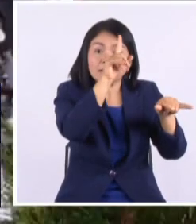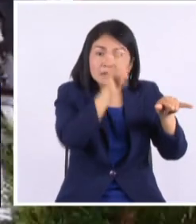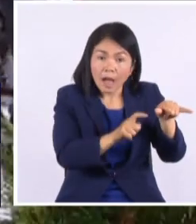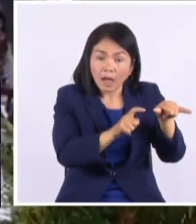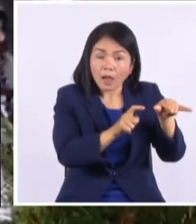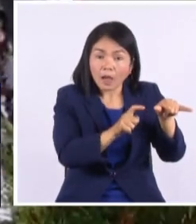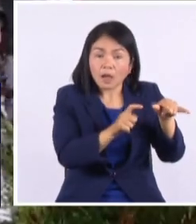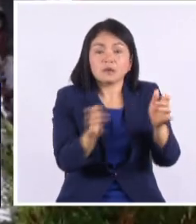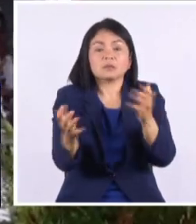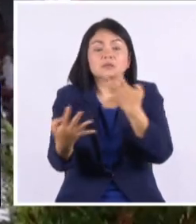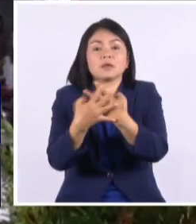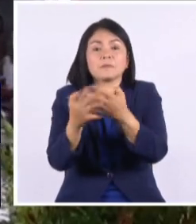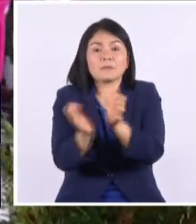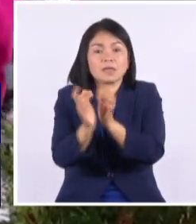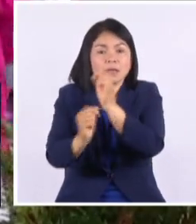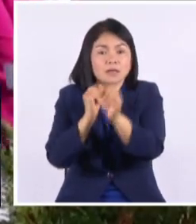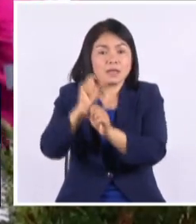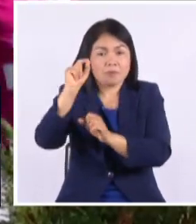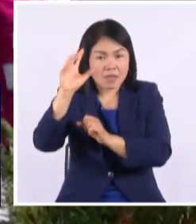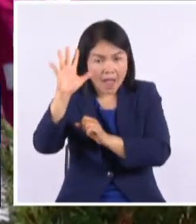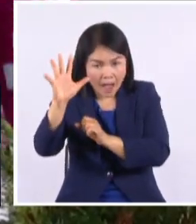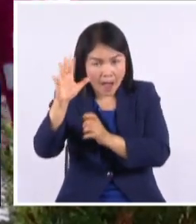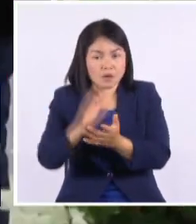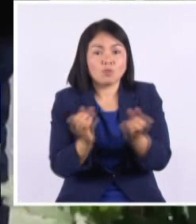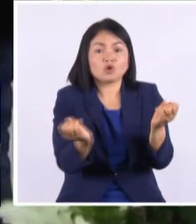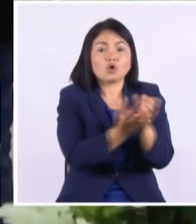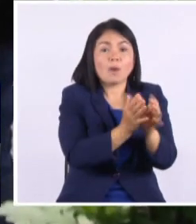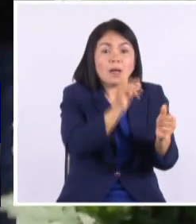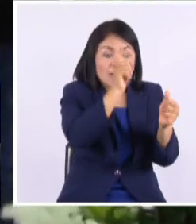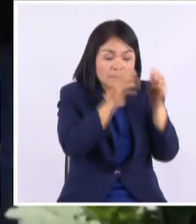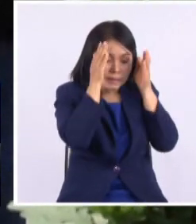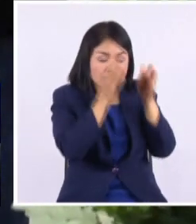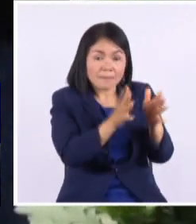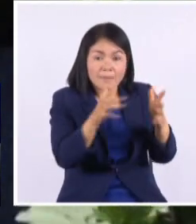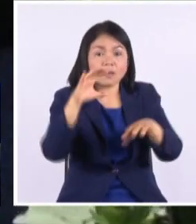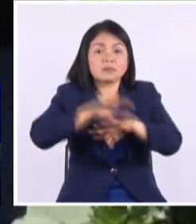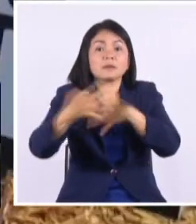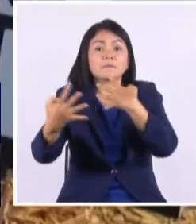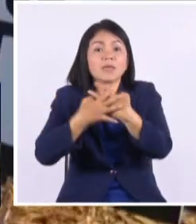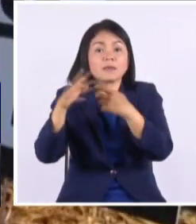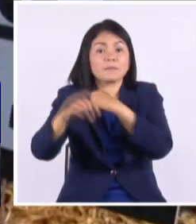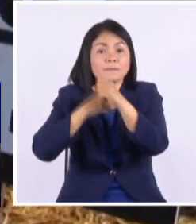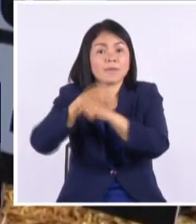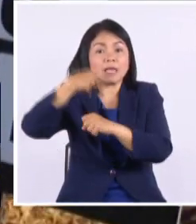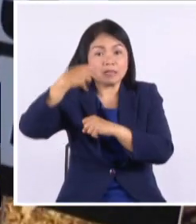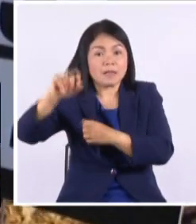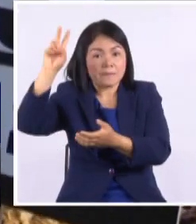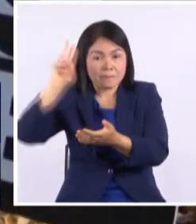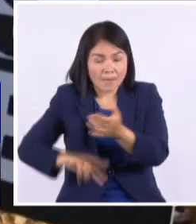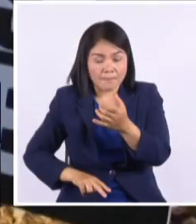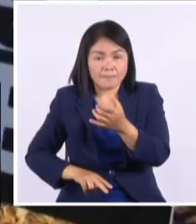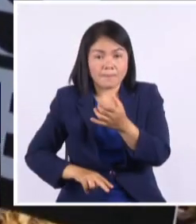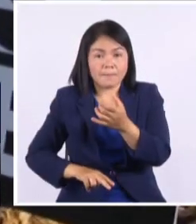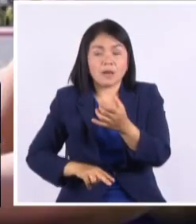เหตุให้เสียชีวิตจำคุกไม่เกิน25ปีทำให้ผู้อื่นเสียชีวิตโดยไม่ได้ตั้งใจจำคุกไม่เกินสิบปีและปรับเงิน 20000เหรียญหรือประมาณ